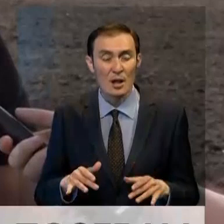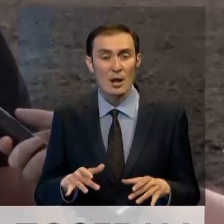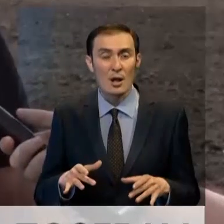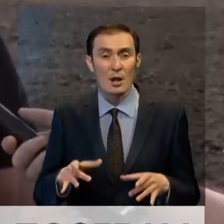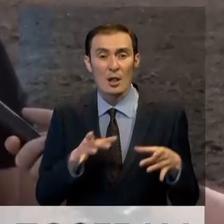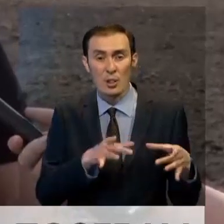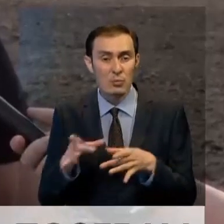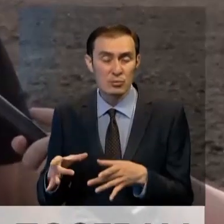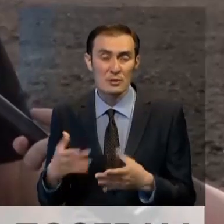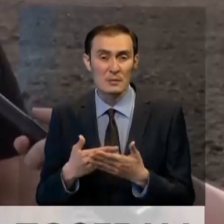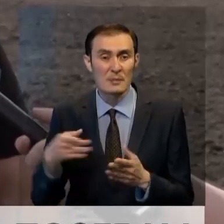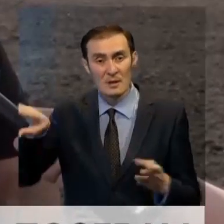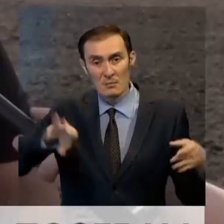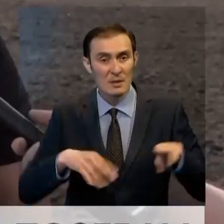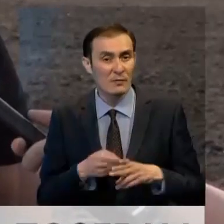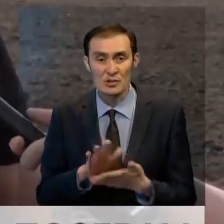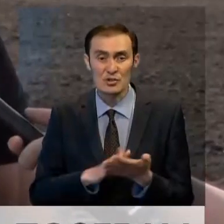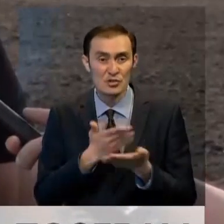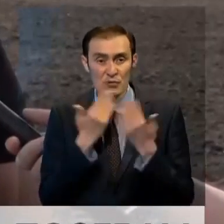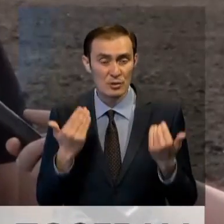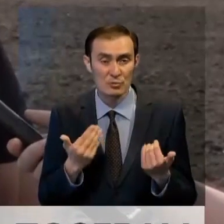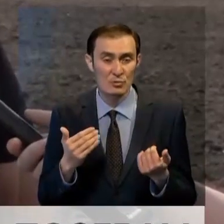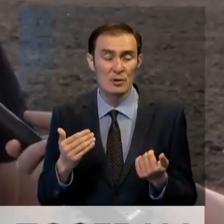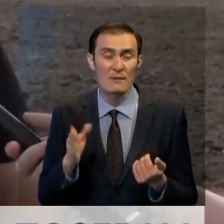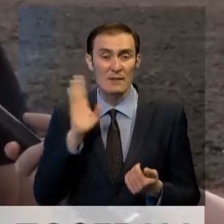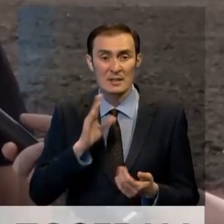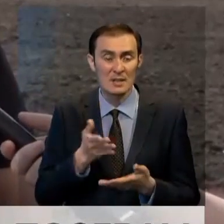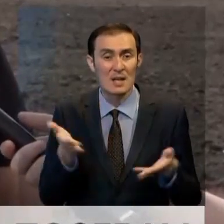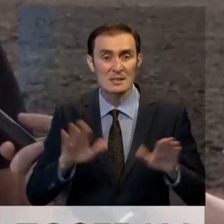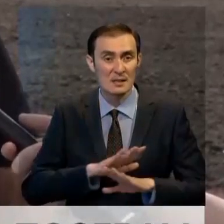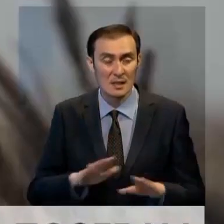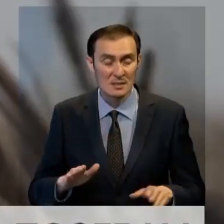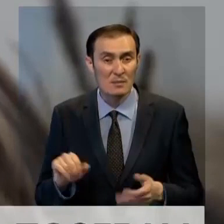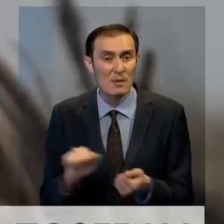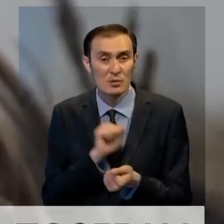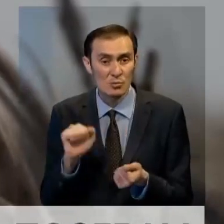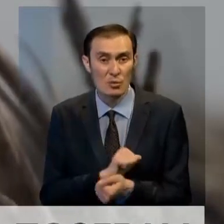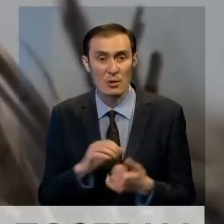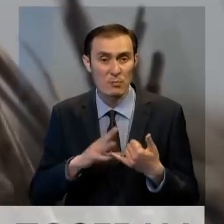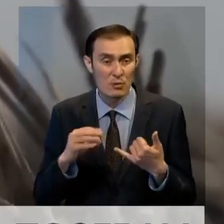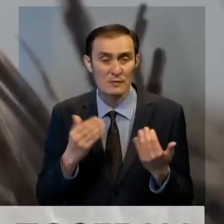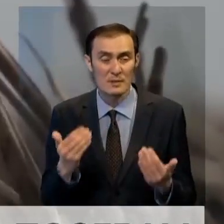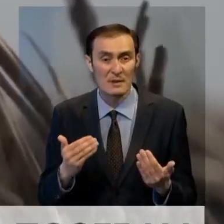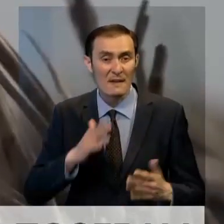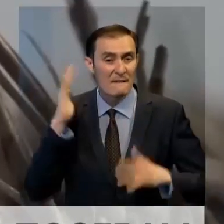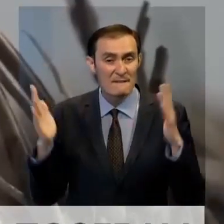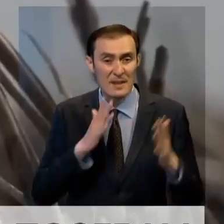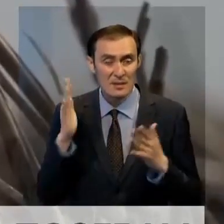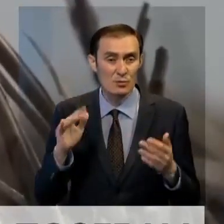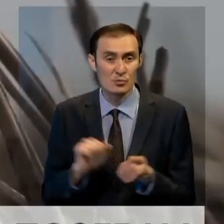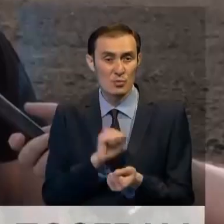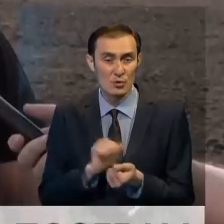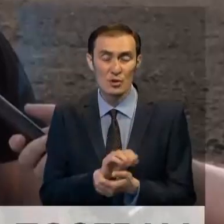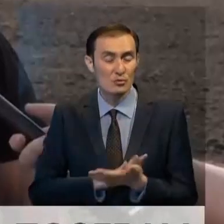лощины, лиманы. Этого ничего нет. И подсохла почва, сильные ветра, суховеи.